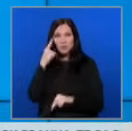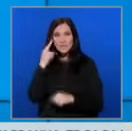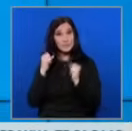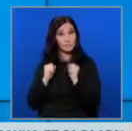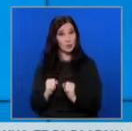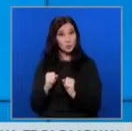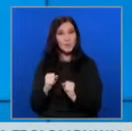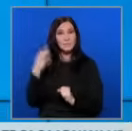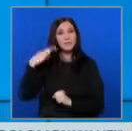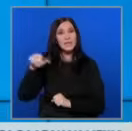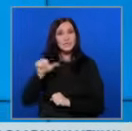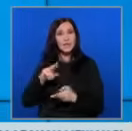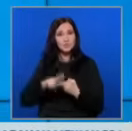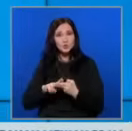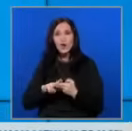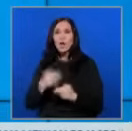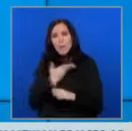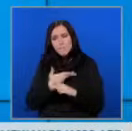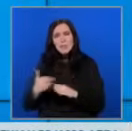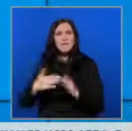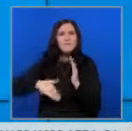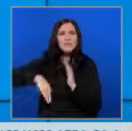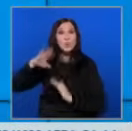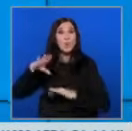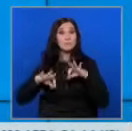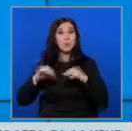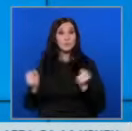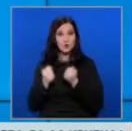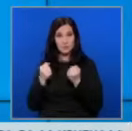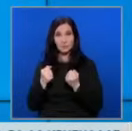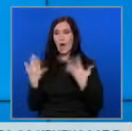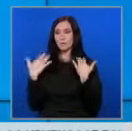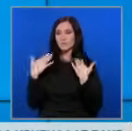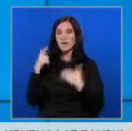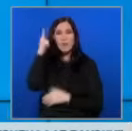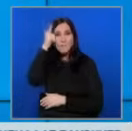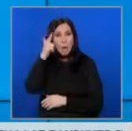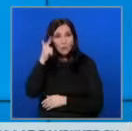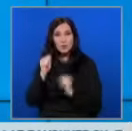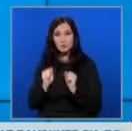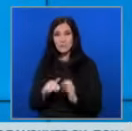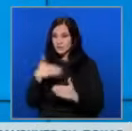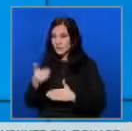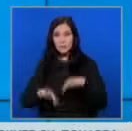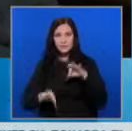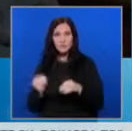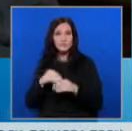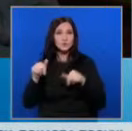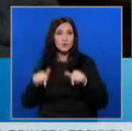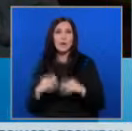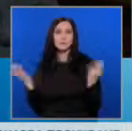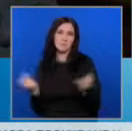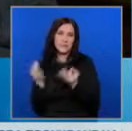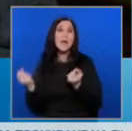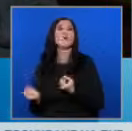президент Александър Вучич и преминава при висока избирателна активност. За атмосферата в Белград и очакванията след изборите включваме сега